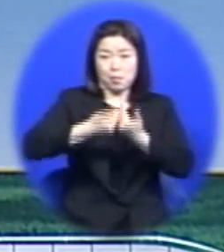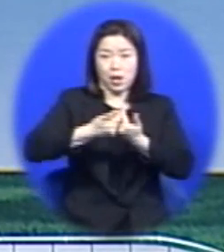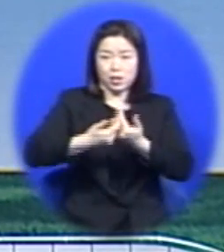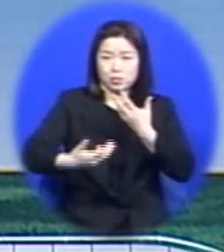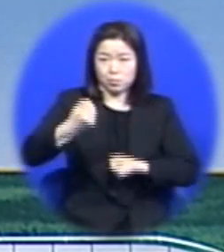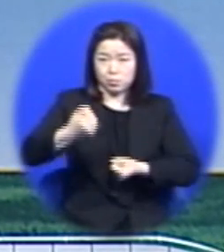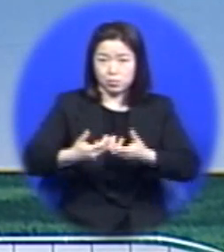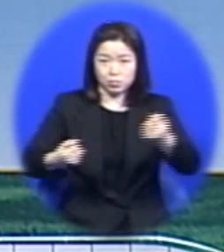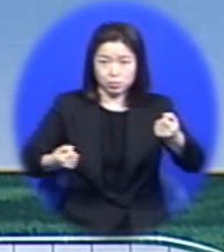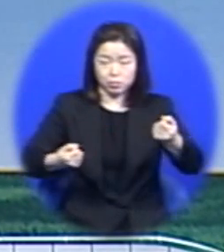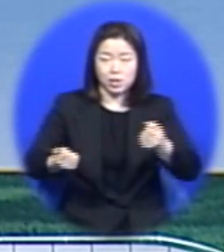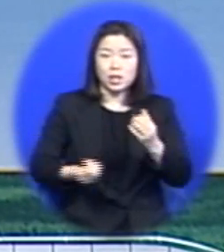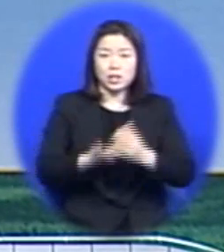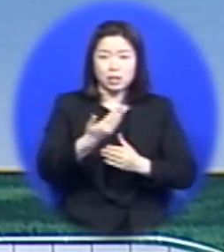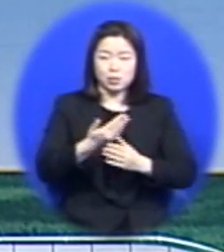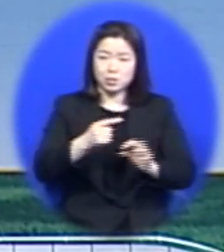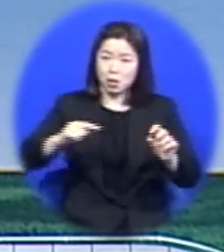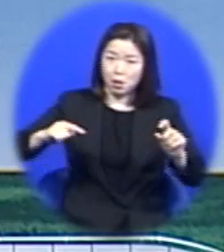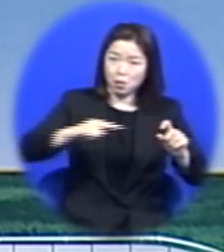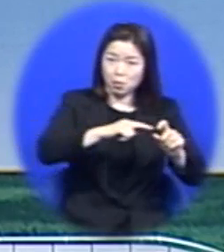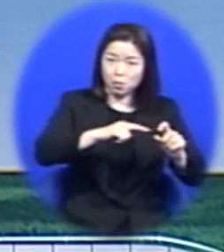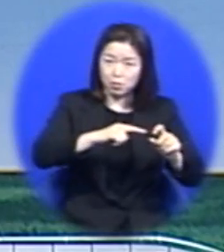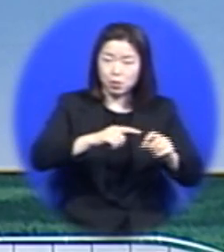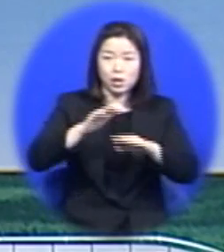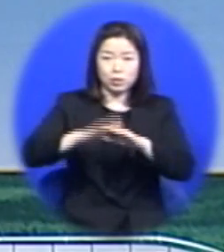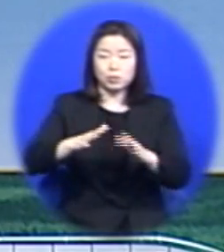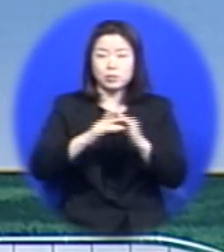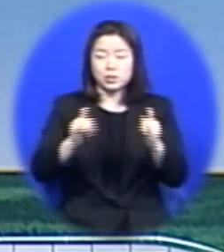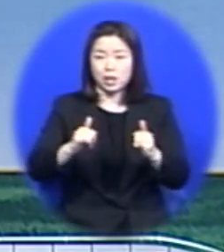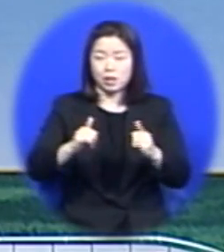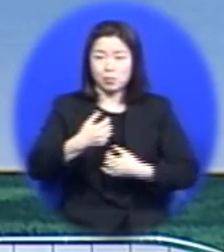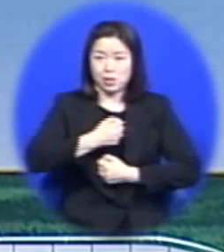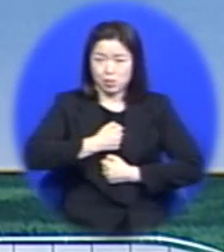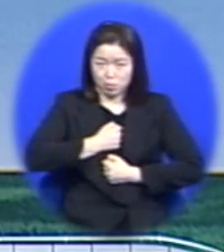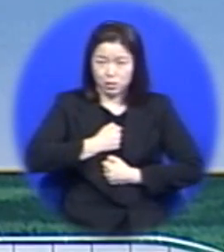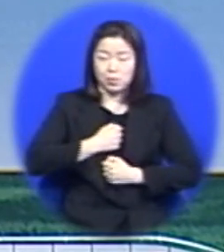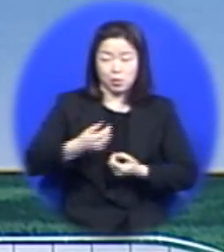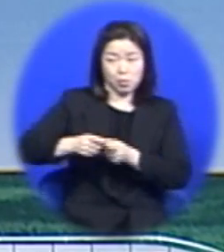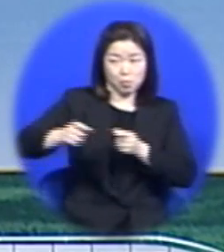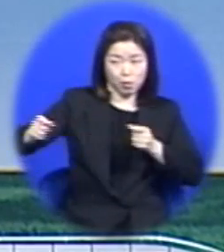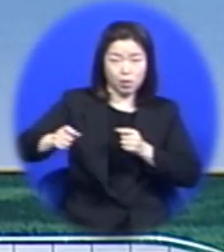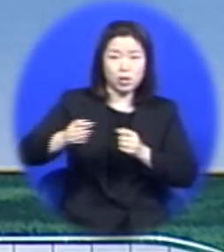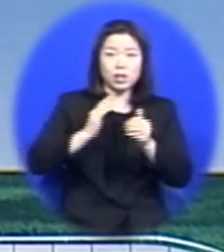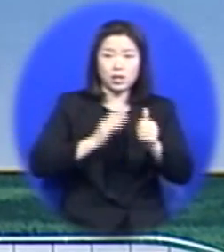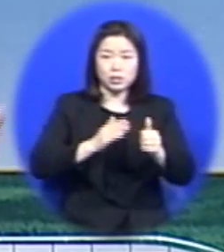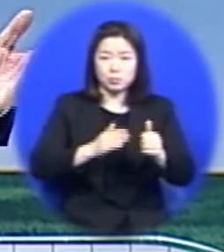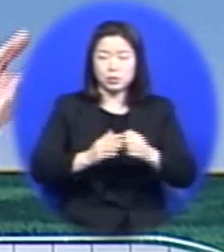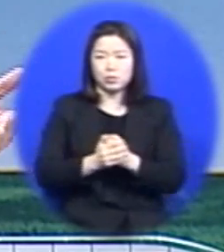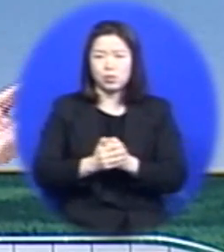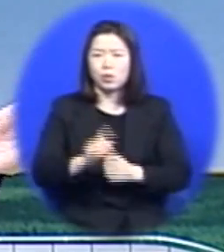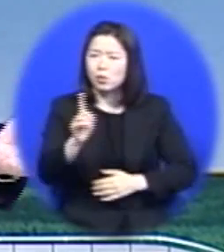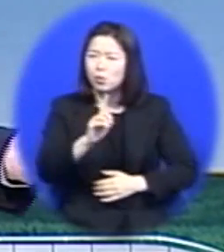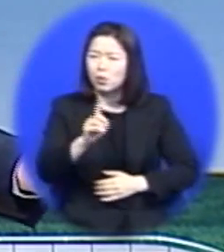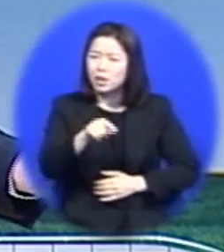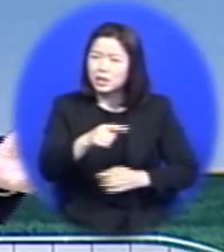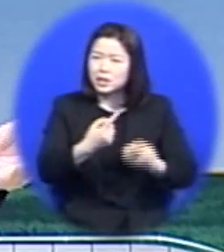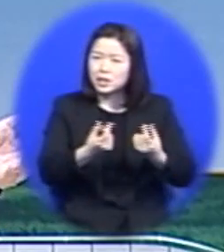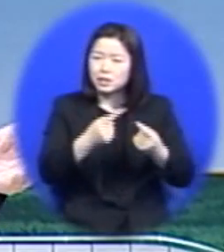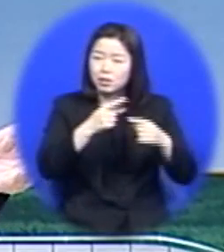분열을 일으키며 올무를 놓는 사람들을 경계하고 멀리하십시오. 도대체 교회에